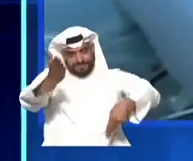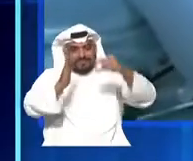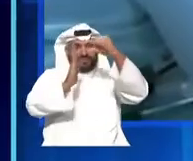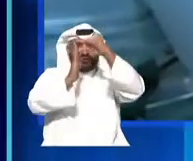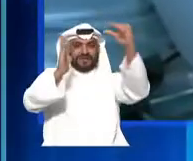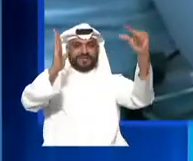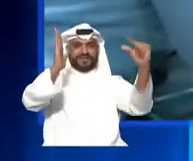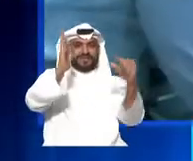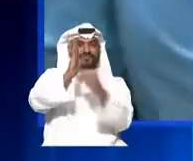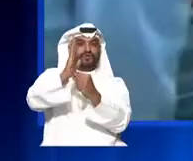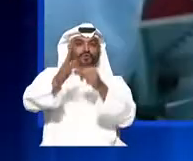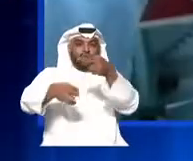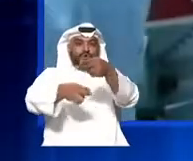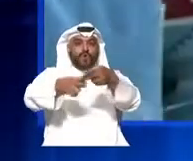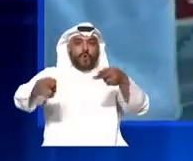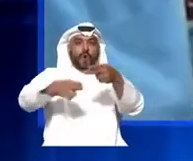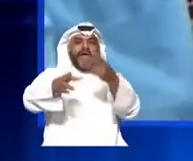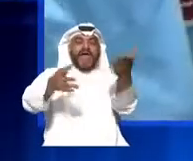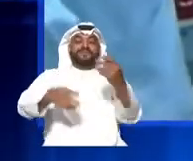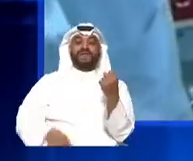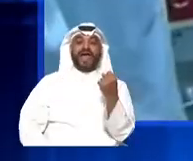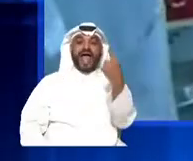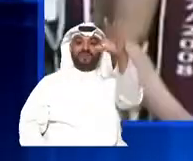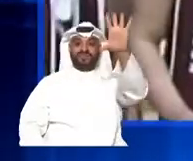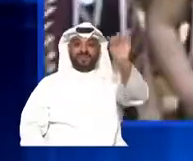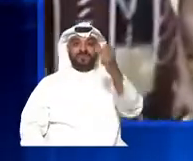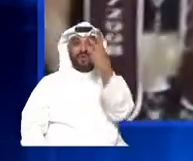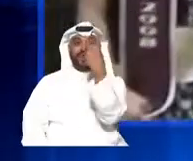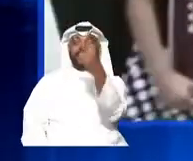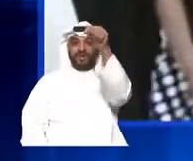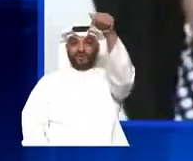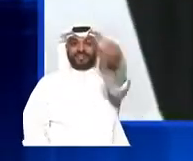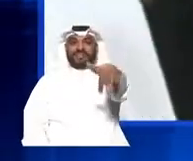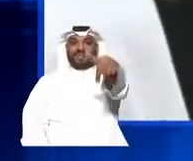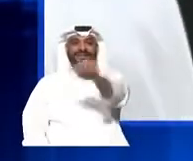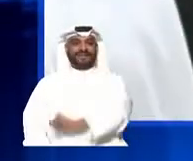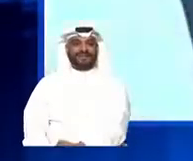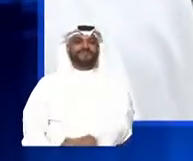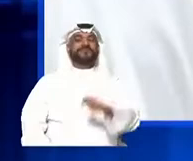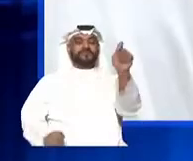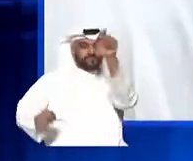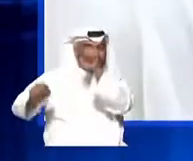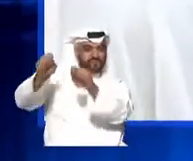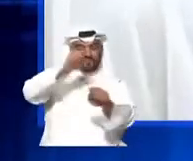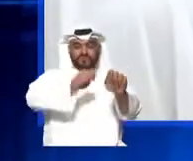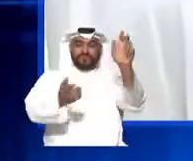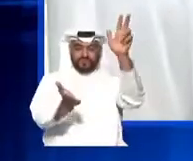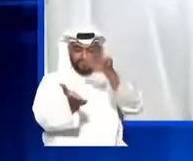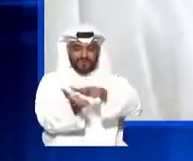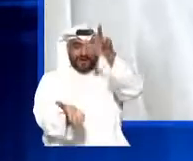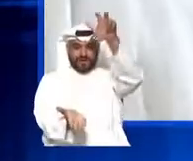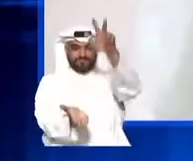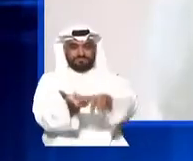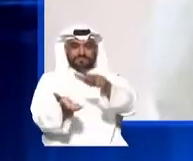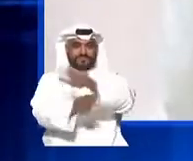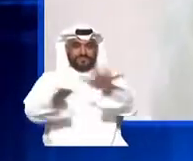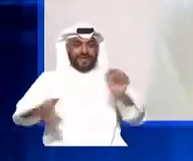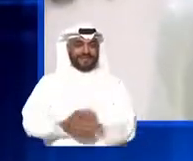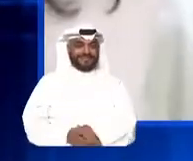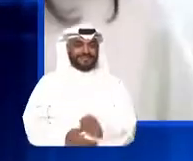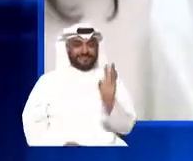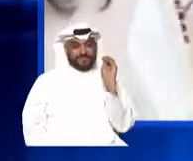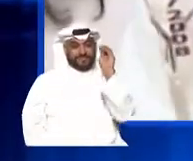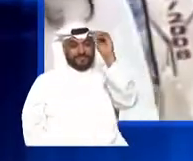8/61 إلى شهر 11/62 كانت المرحلة الصياغة وصدور الدستور. الرجل تولى